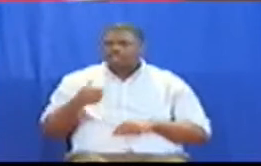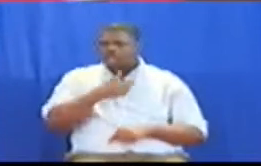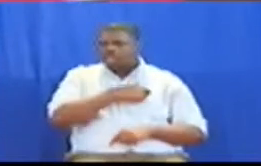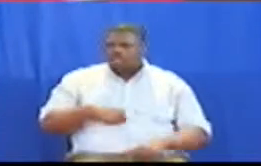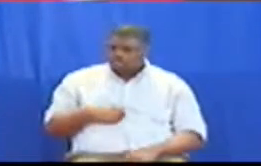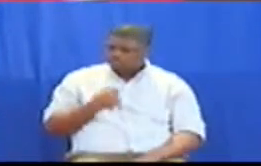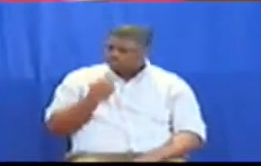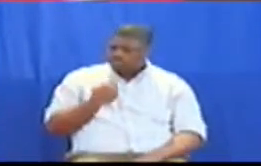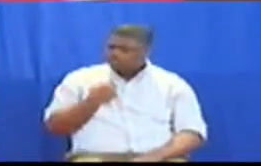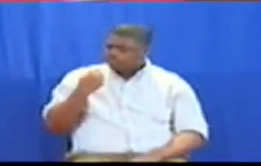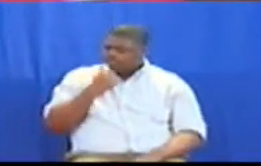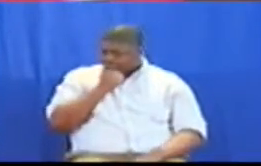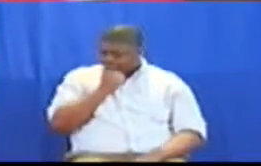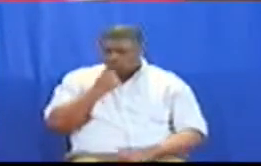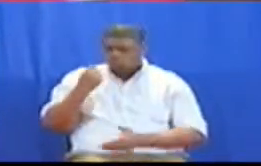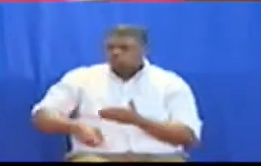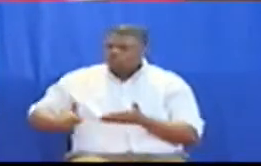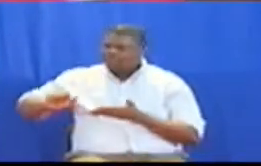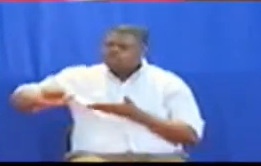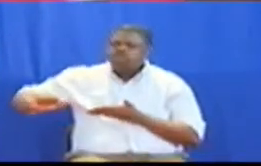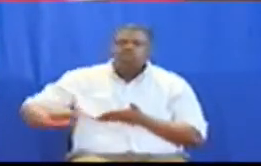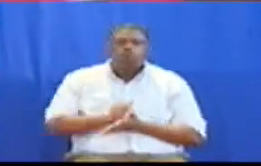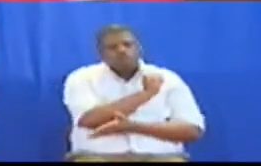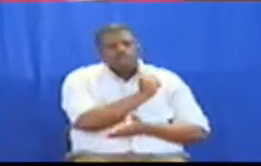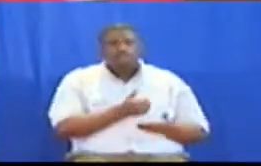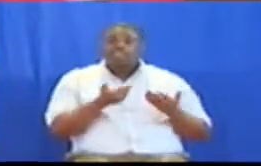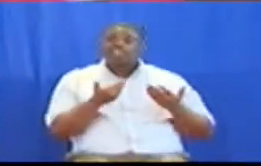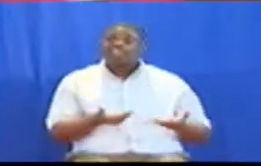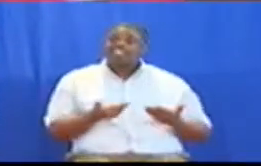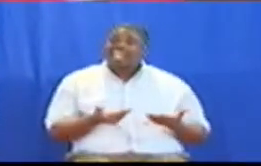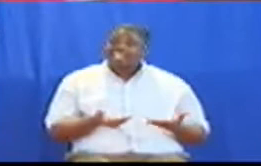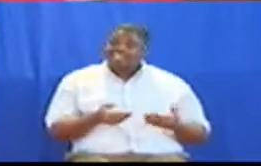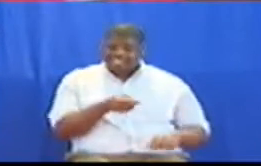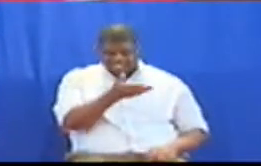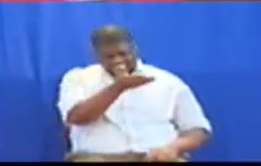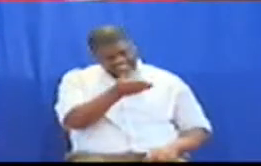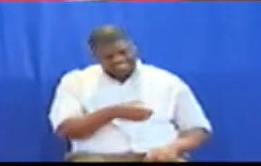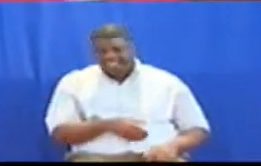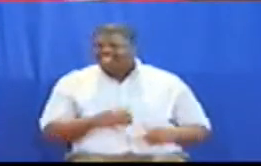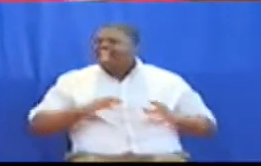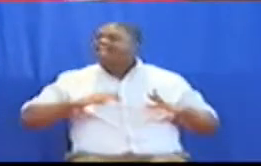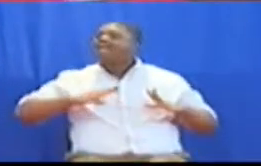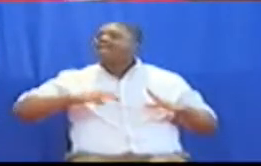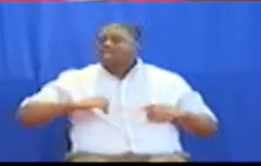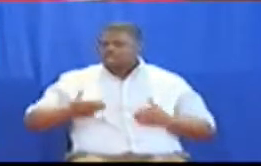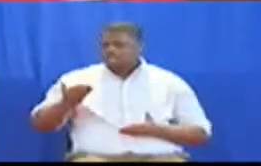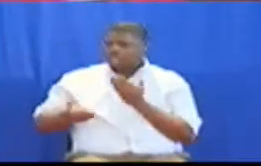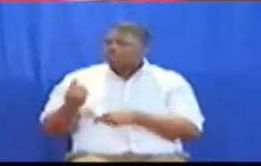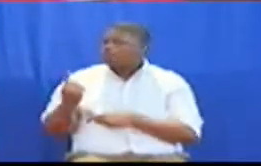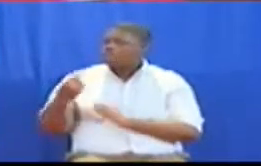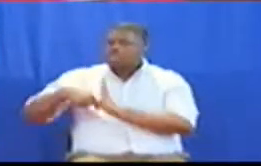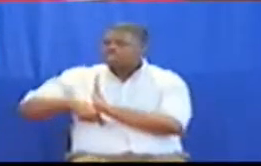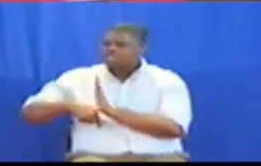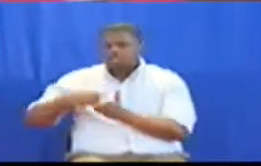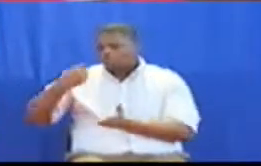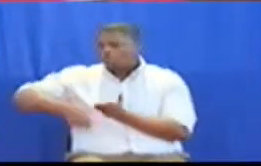akaondoa ushuru wote. Kwa hiyo wakulima saizi ukilima ukiwa chini ya tani moja hulipi ushuru wa namna yoyote.